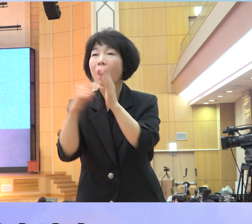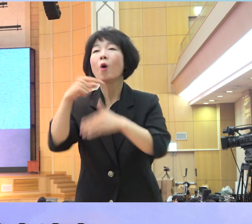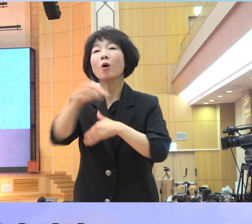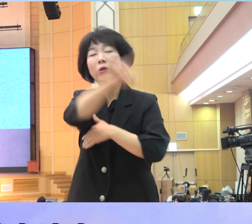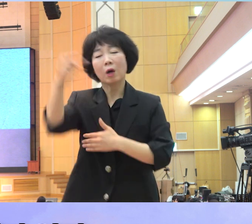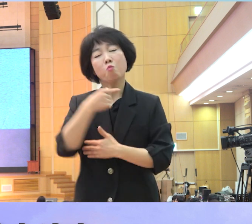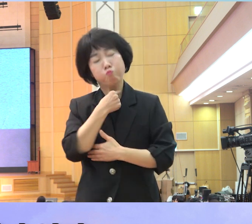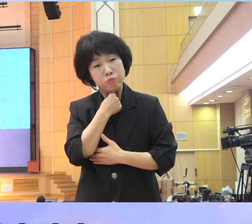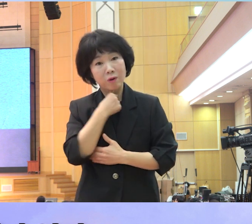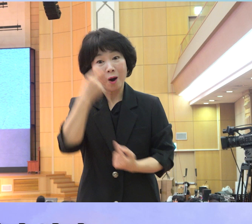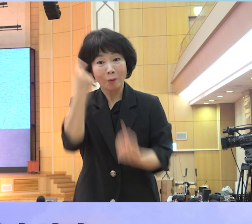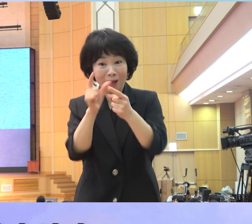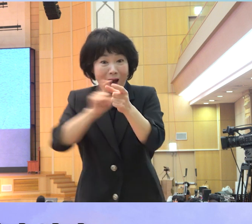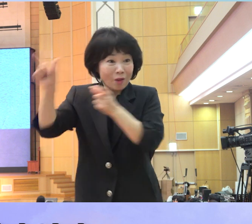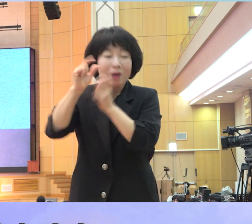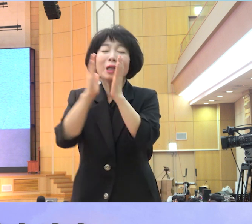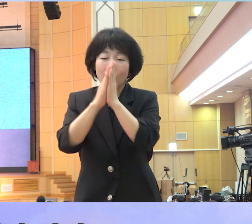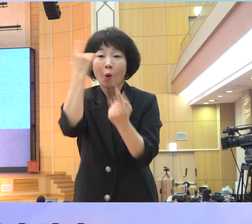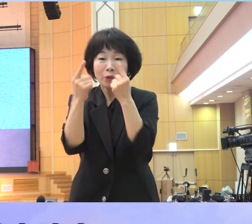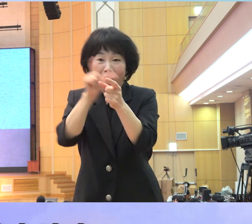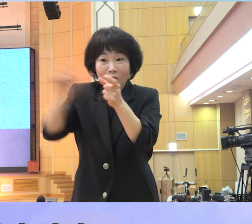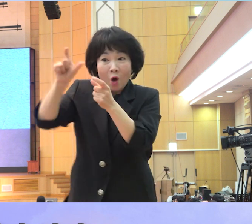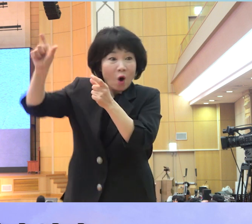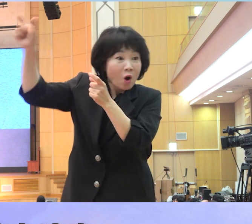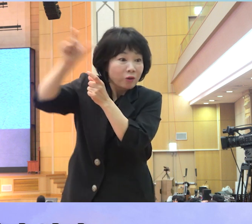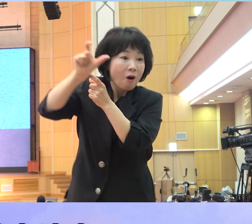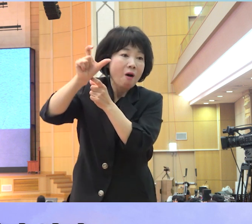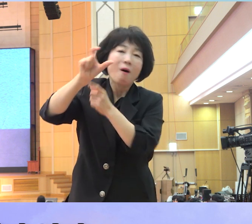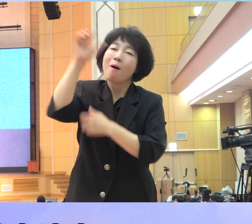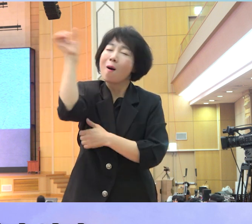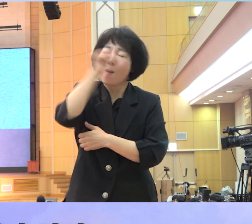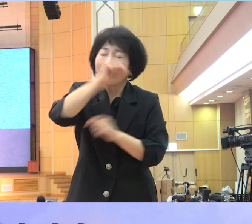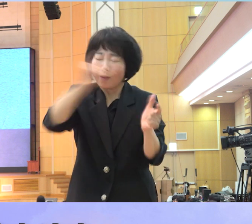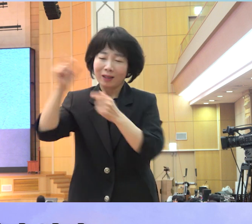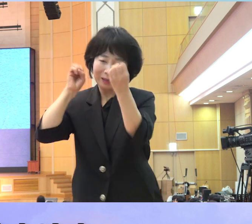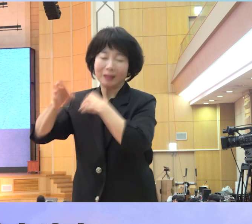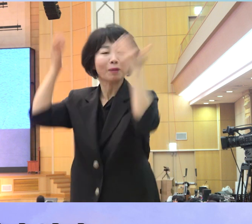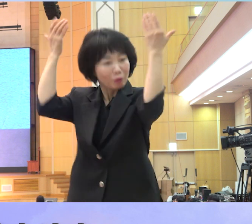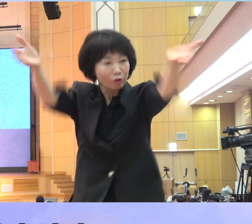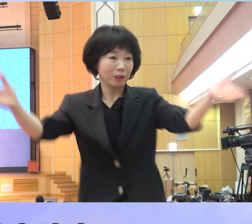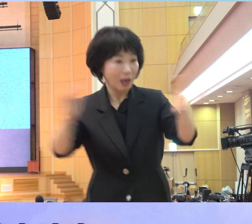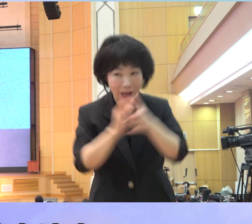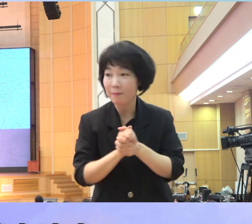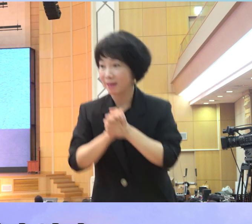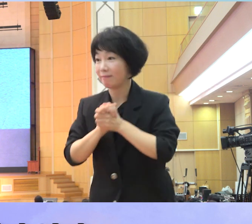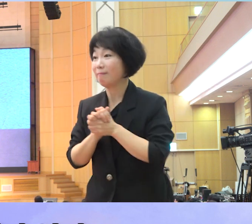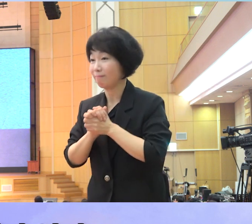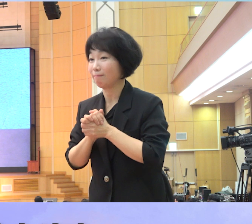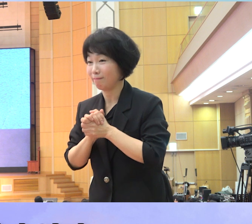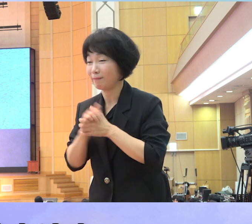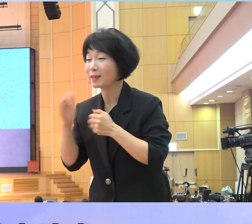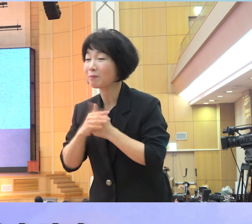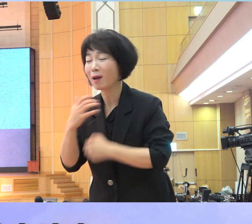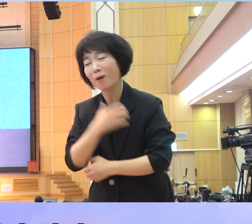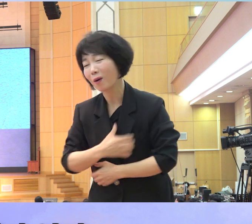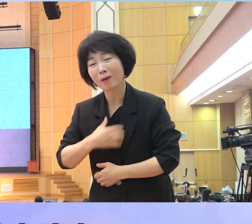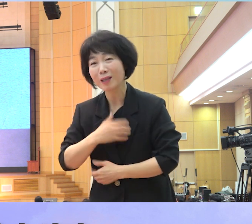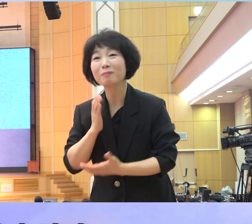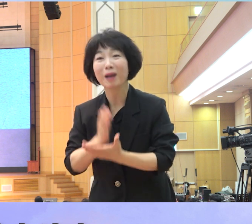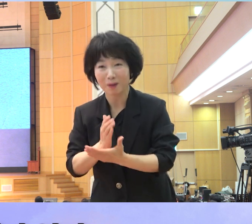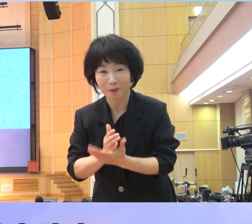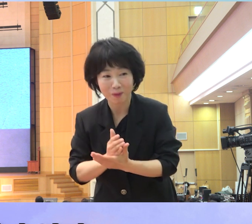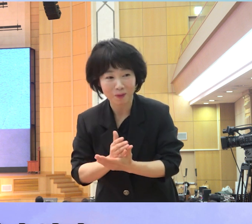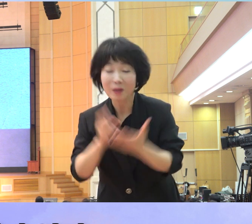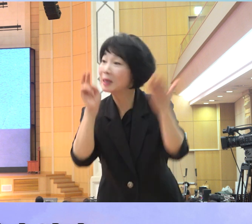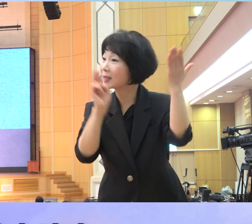원하는 것보다, 우리가 기도하는 것보다 더욱 응답하실 하나님. 할렐루야. 그래서 여러분, 찬양에